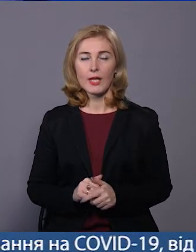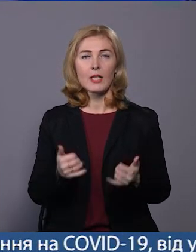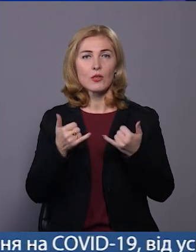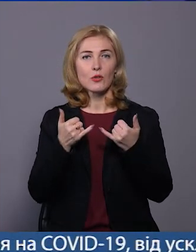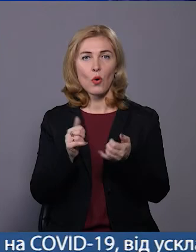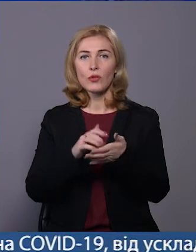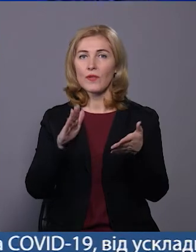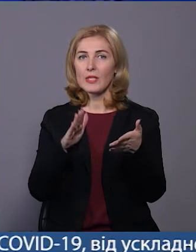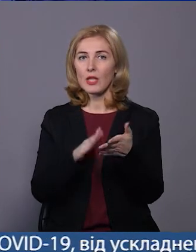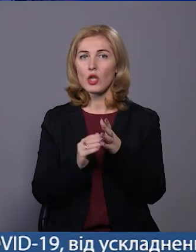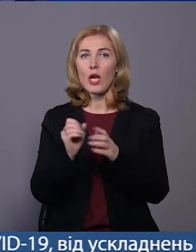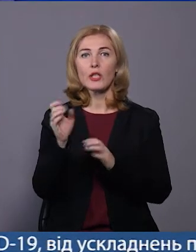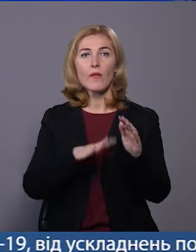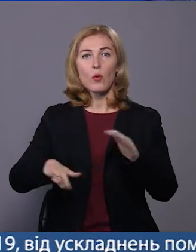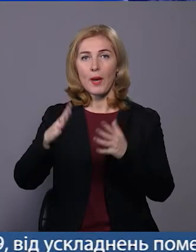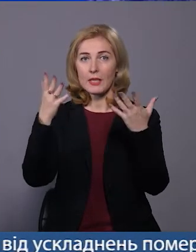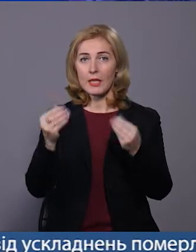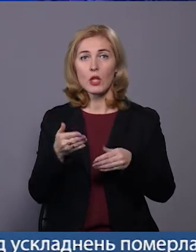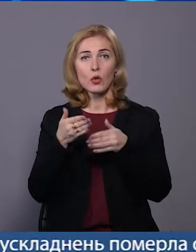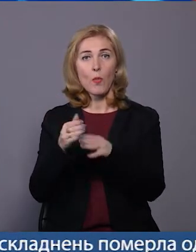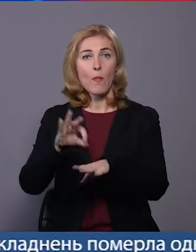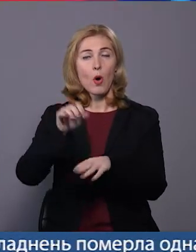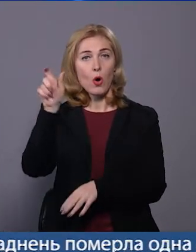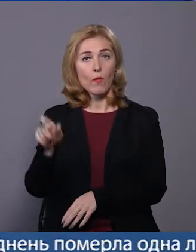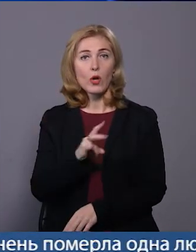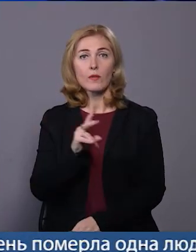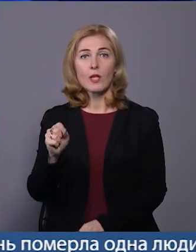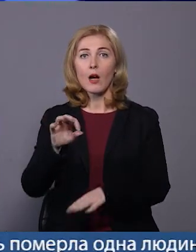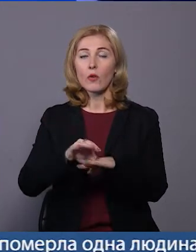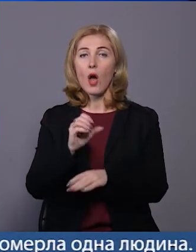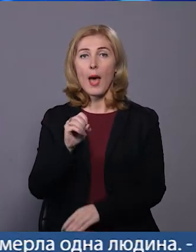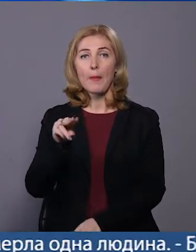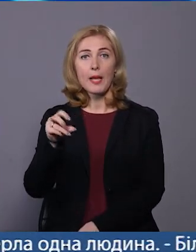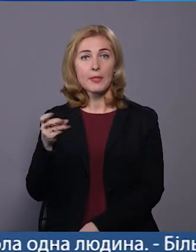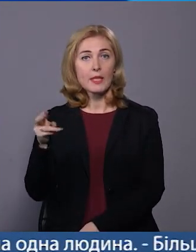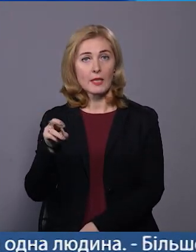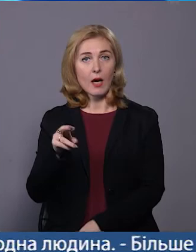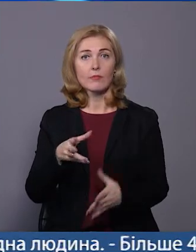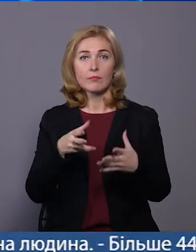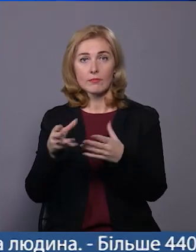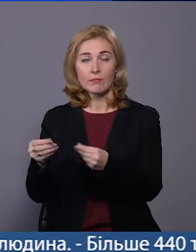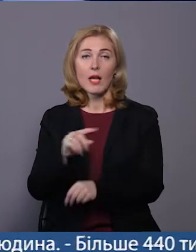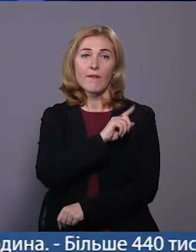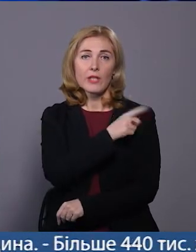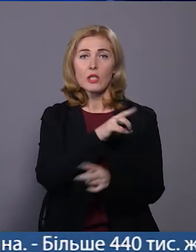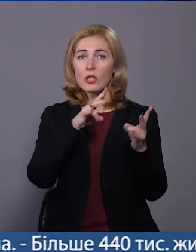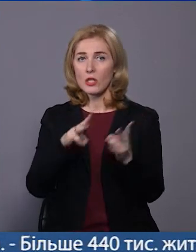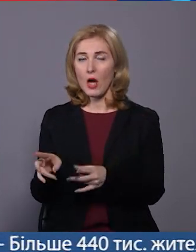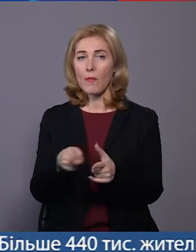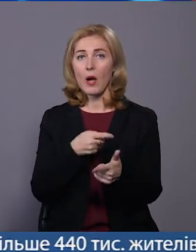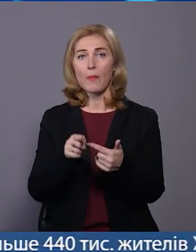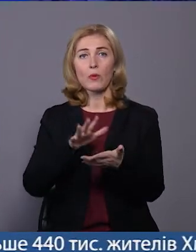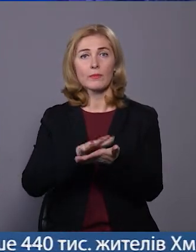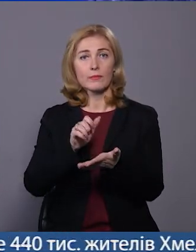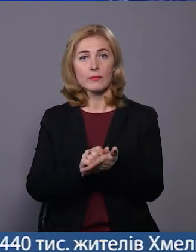Сьогодні відзначають Європейський день допомоги хворим на епілепсію. Провокують її фізичні травми або ураження